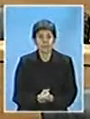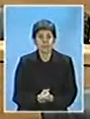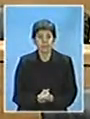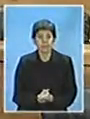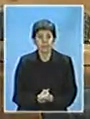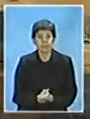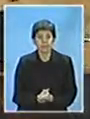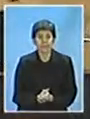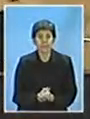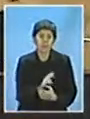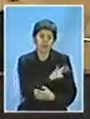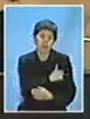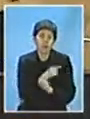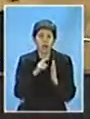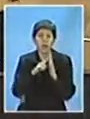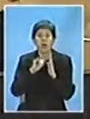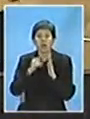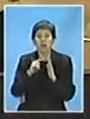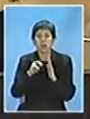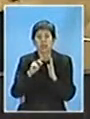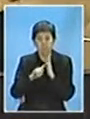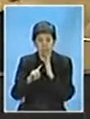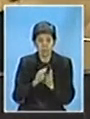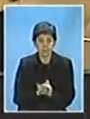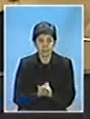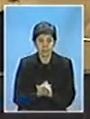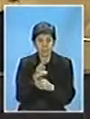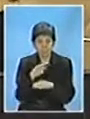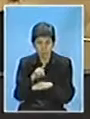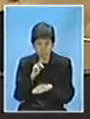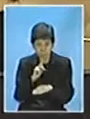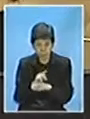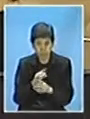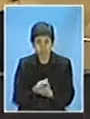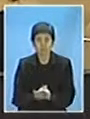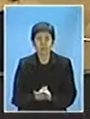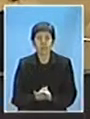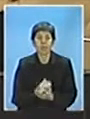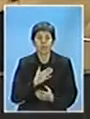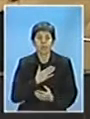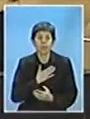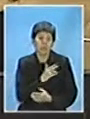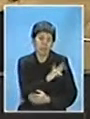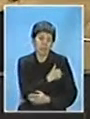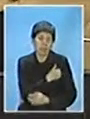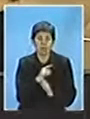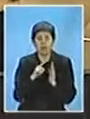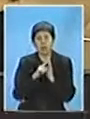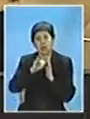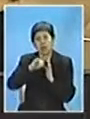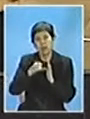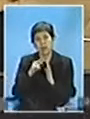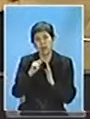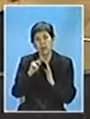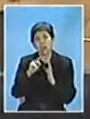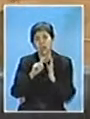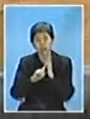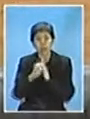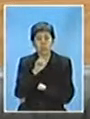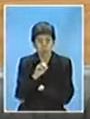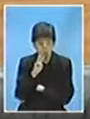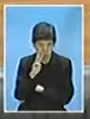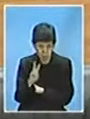ค่ะเชิญคุณหมอเจตค่ะ กราบเรียนท่านประธานที่เคารพกับผมนายแพทย์เจตศิระธารานนท์สมาชิกวุฒิสภา